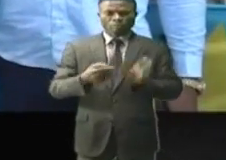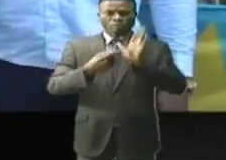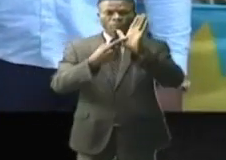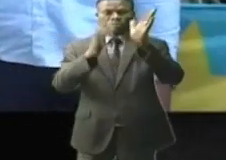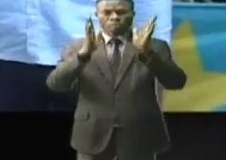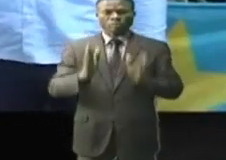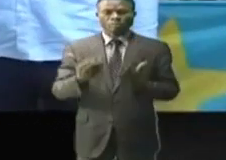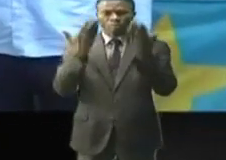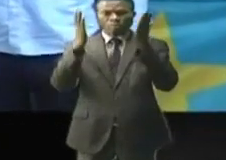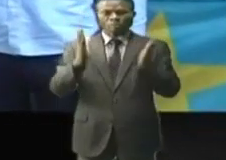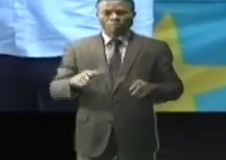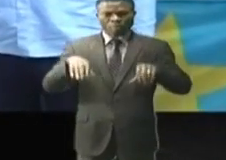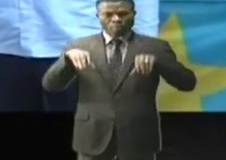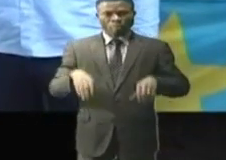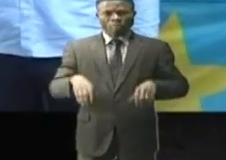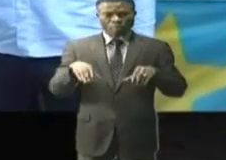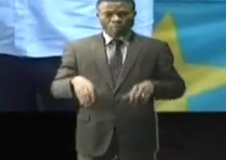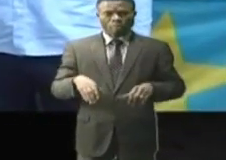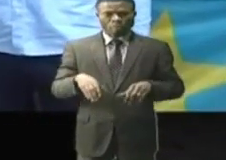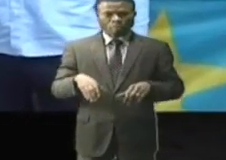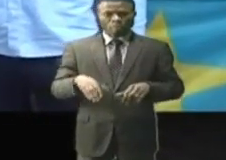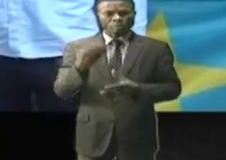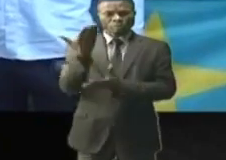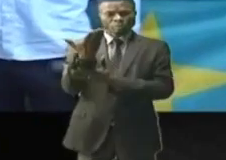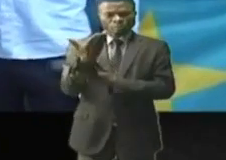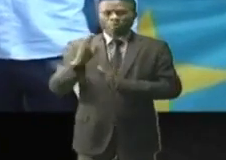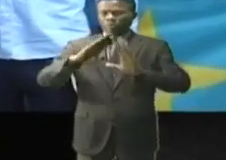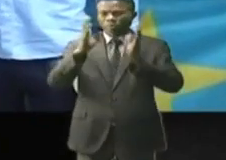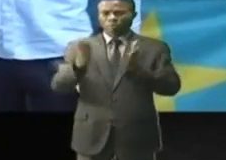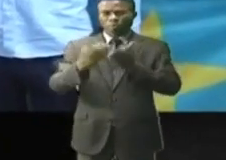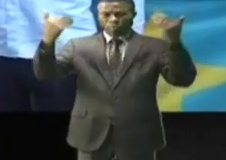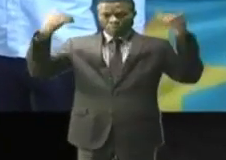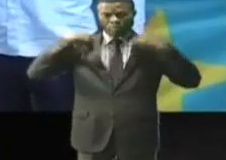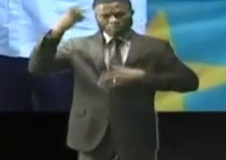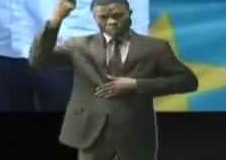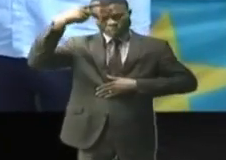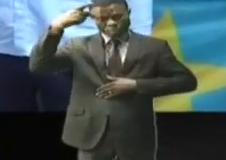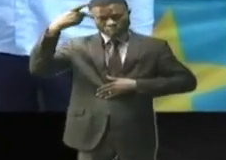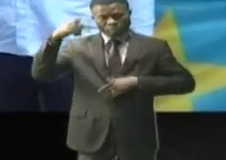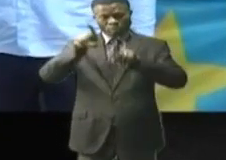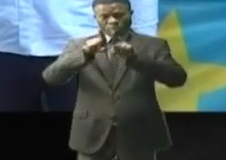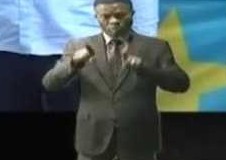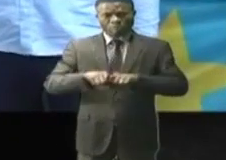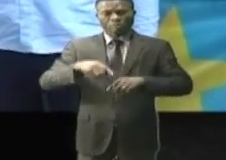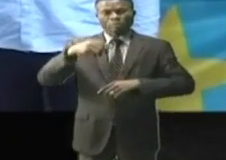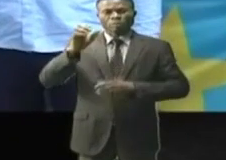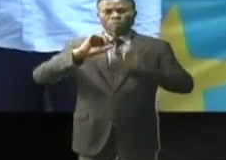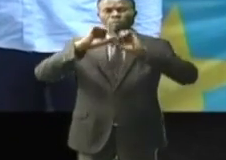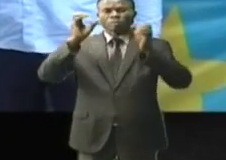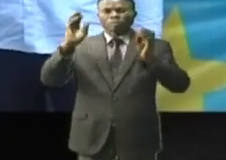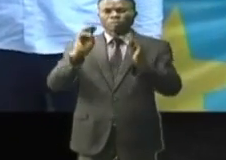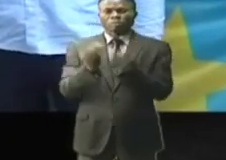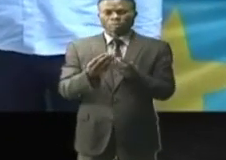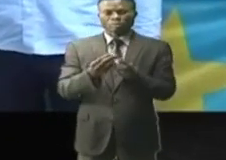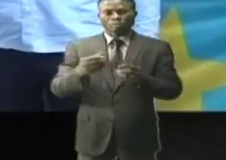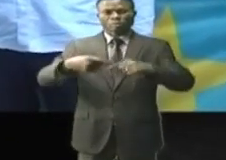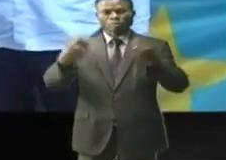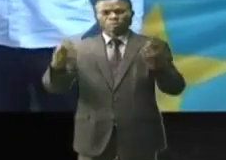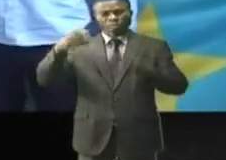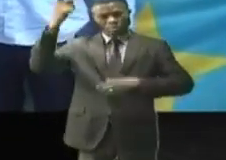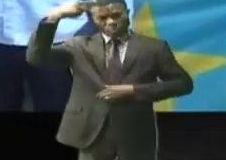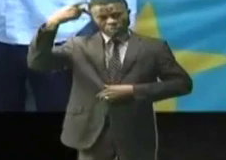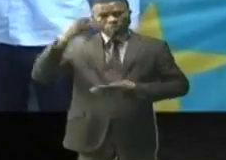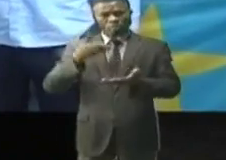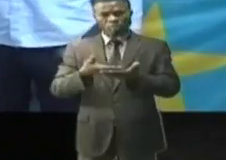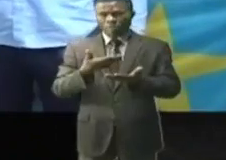représentation des étudiants du Congo invite tous les acteurs sociopolitiques, aussi bien de la majorité, de l'opposition que de la société